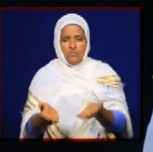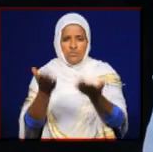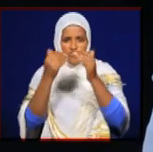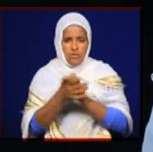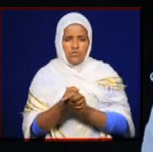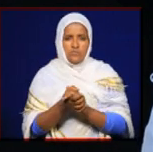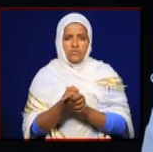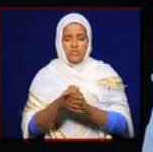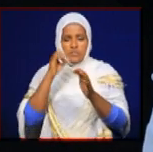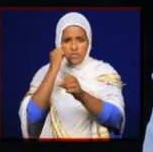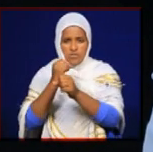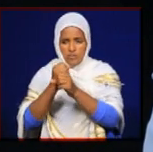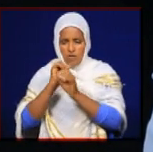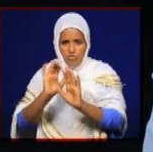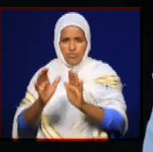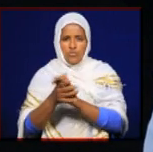ትሩፋት